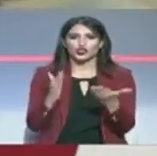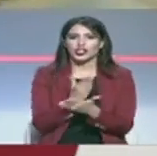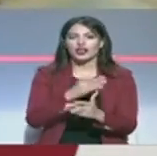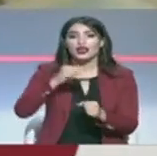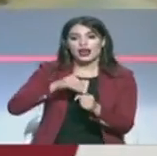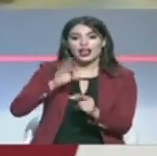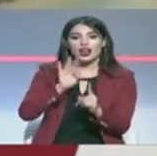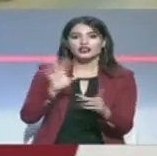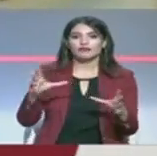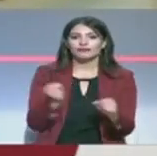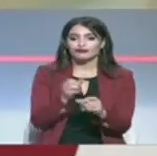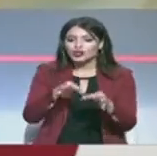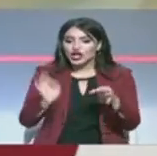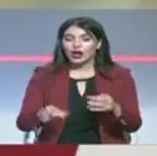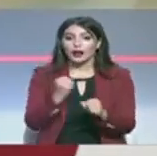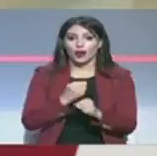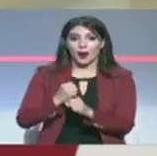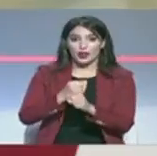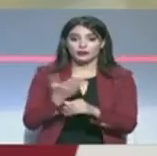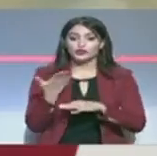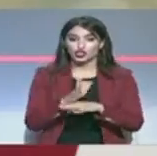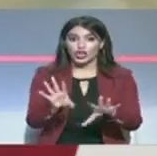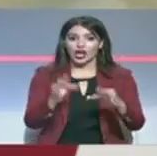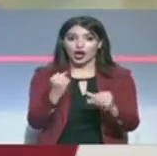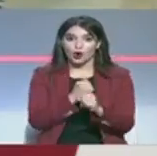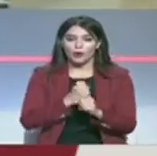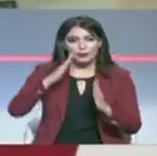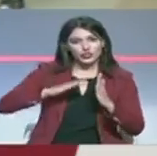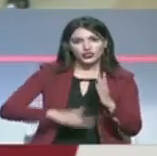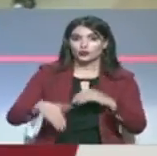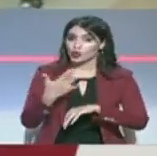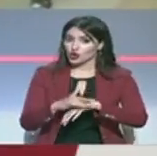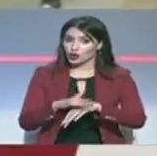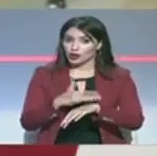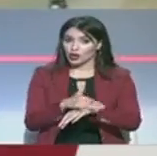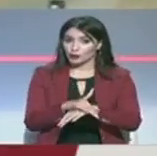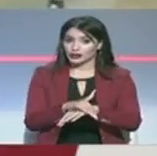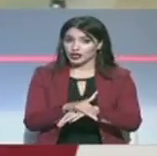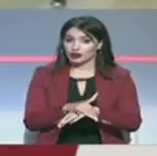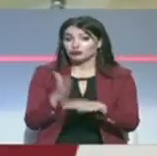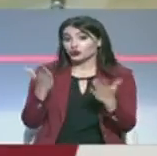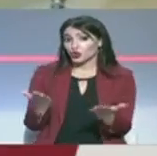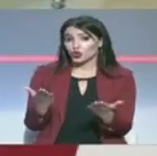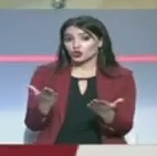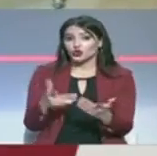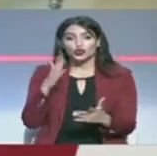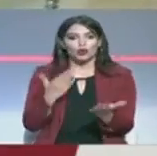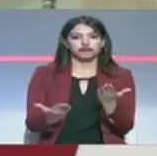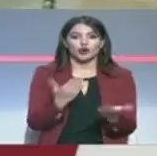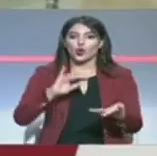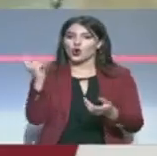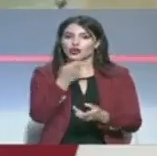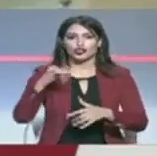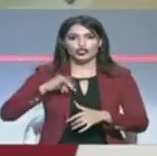الاقتصادية هي اللي باش تحل مواطن الشغل، كي نحل مواطن الشغل بطبيعتنا ديما باش نحيو ونقصو من البطالة، ودونك نوصل للتوازن، والشباب